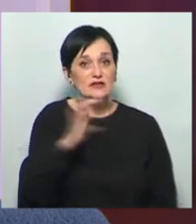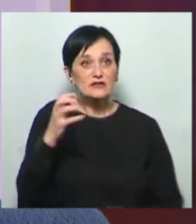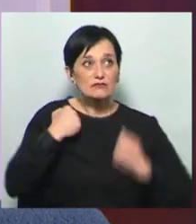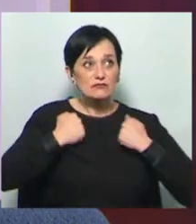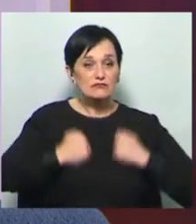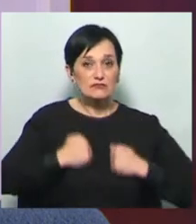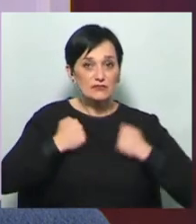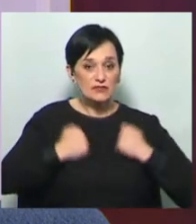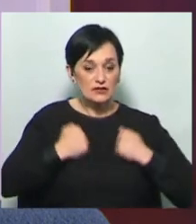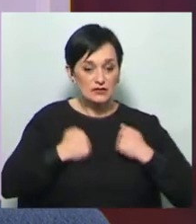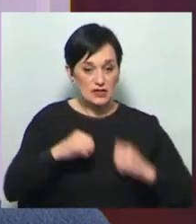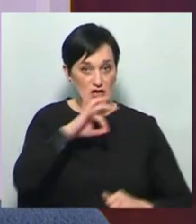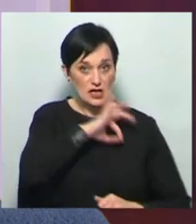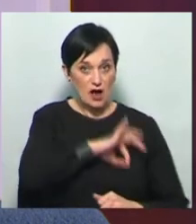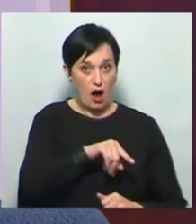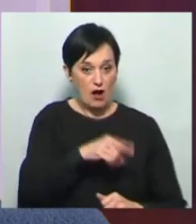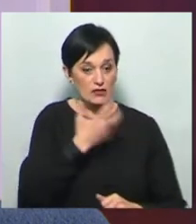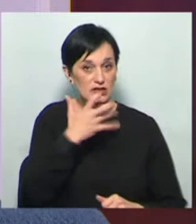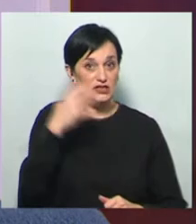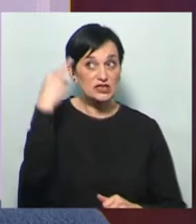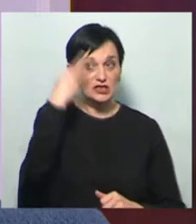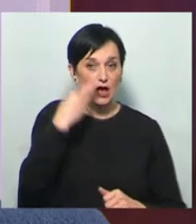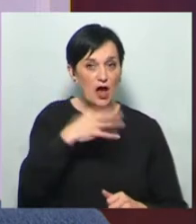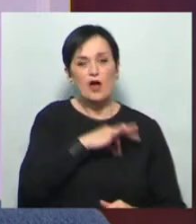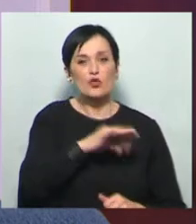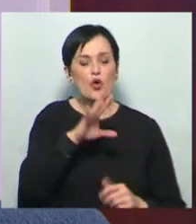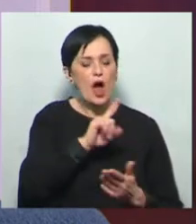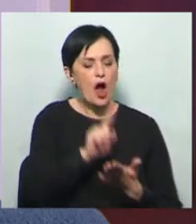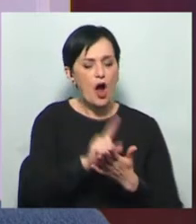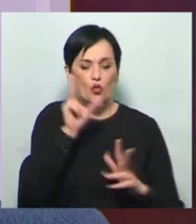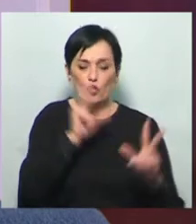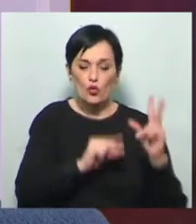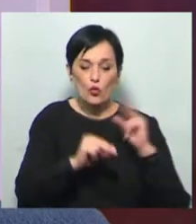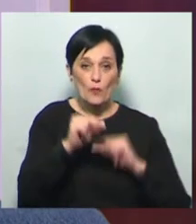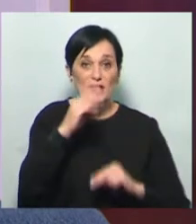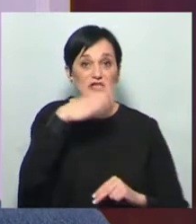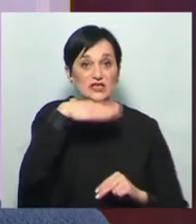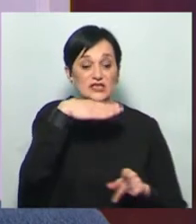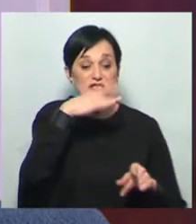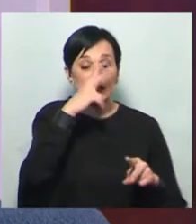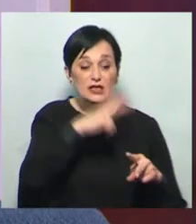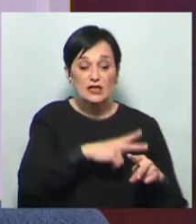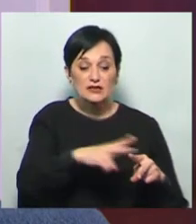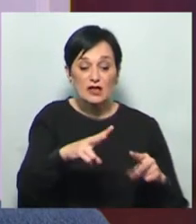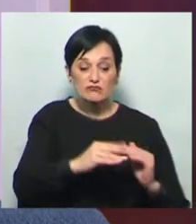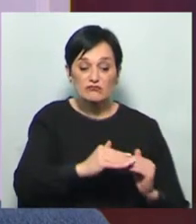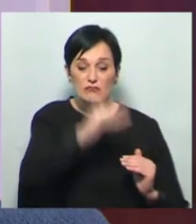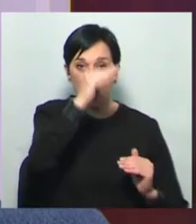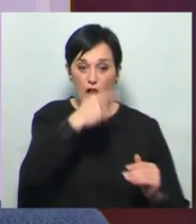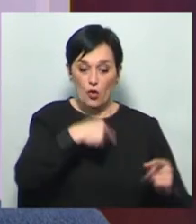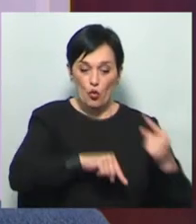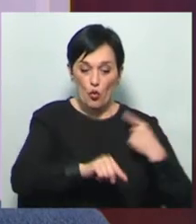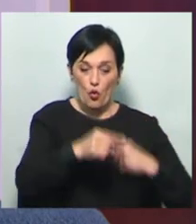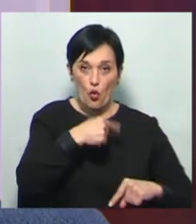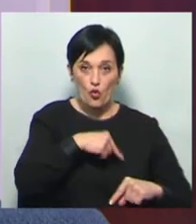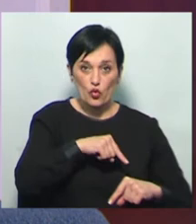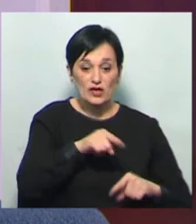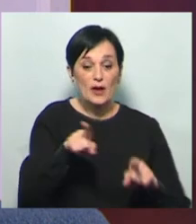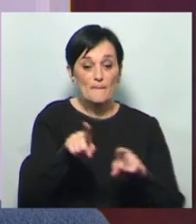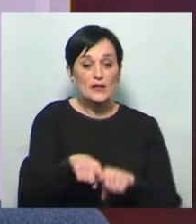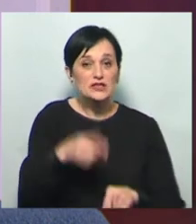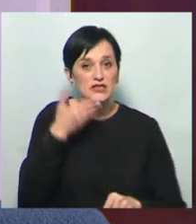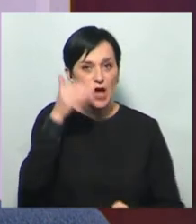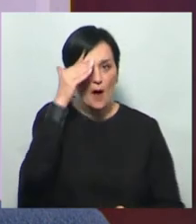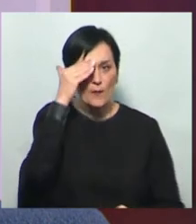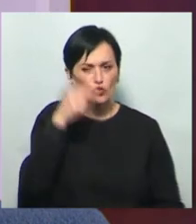გამოყენება, ასეთ შემთხვევაში აუცილებლად უნდა გაითვალისწინოთ, რომ წყლის დანარკარგი მაღალი აქვს ორგანიზმს, ისევე როგორც ზაფხულში, როდესაც